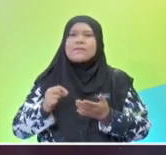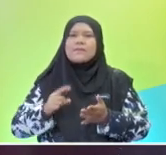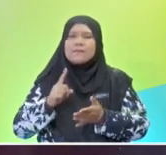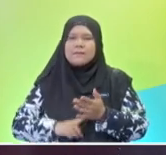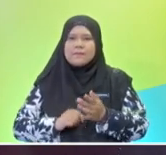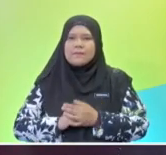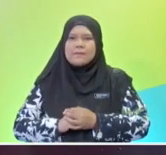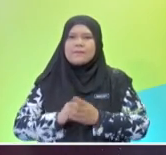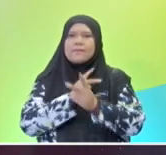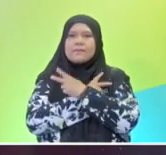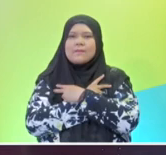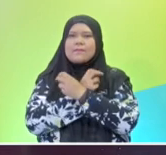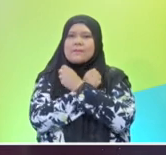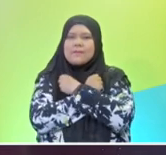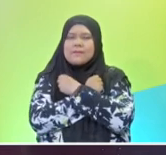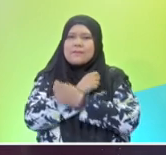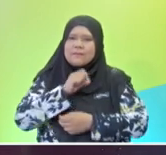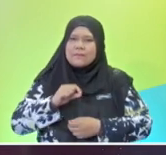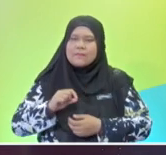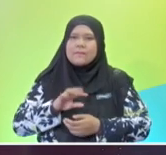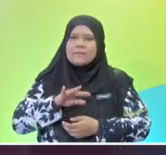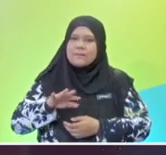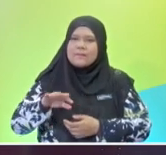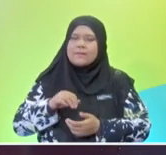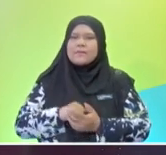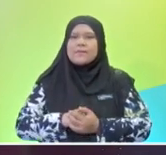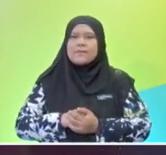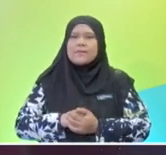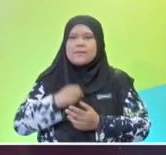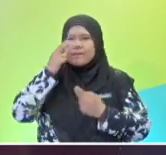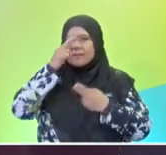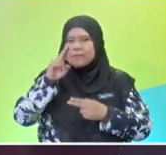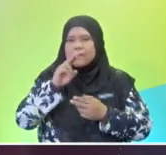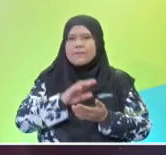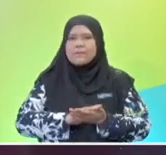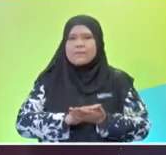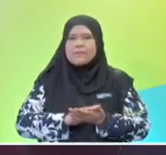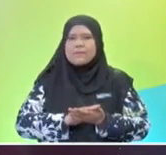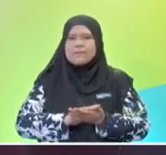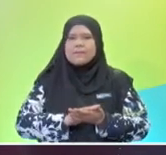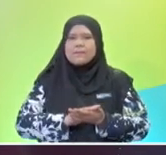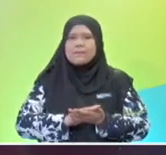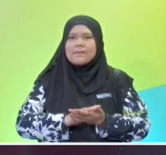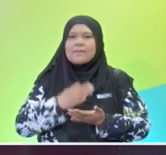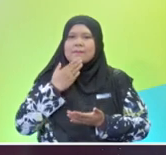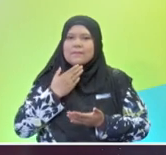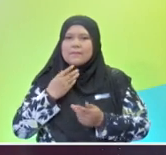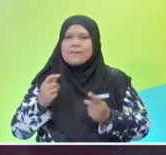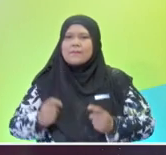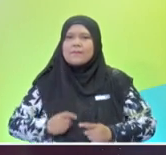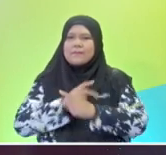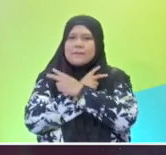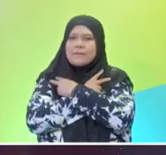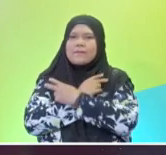sayang ke boleh cikgu? Boleh kasih sayang, boleh. Hormat menghormati. Hormat menghormati ibu saya boleh. Masak sedap. Terima kasih ibu.